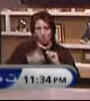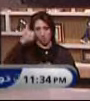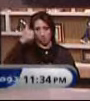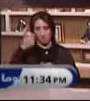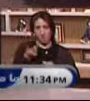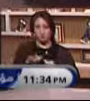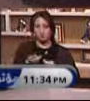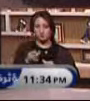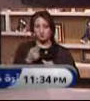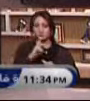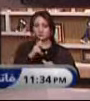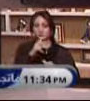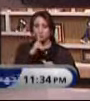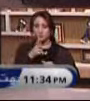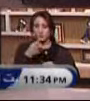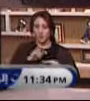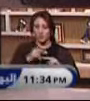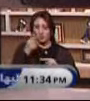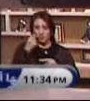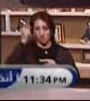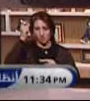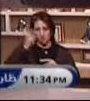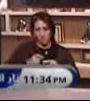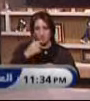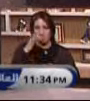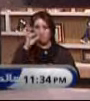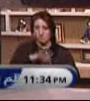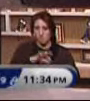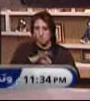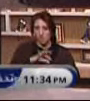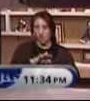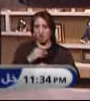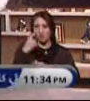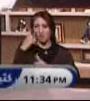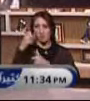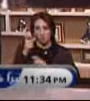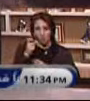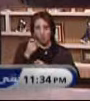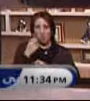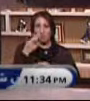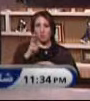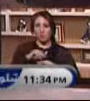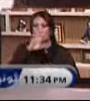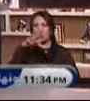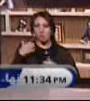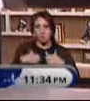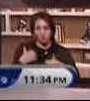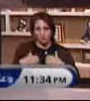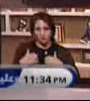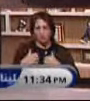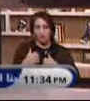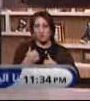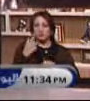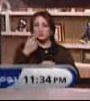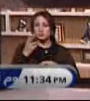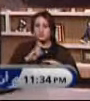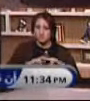فيها وبيعصر بالعباد فيها وجينا فيها الامراض وجينا فيها عين الحسود وجينا فيها حقد الحاقد وجينا فيها